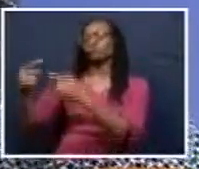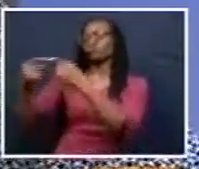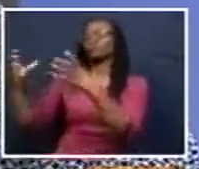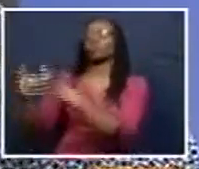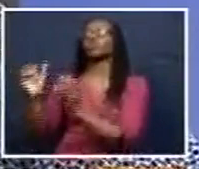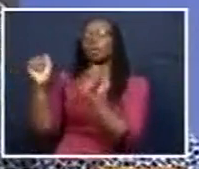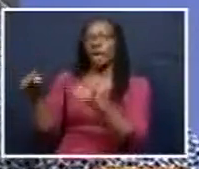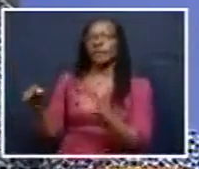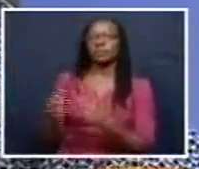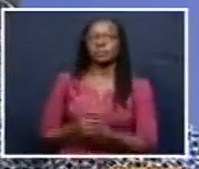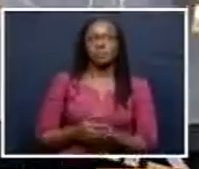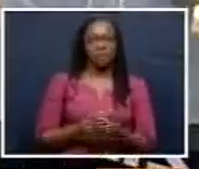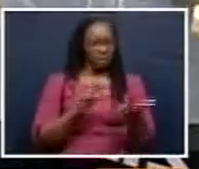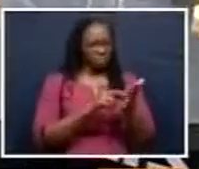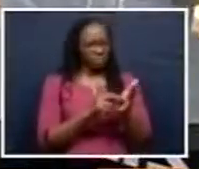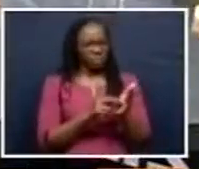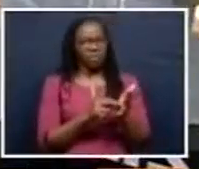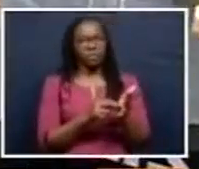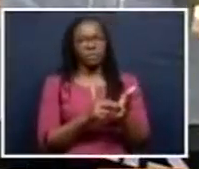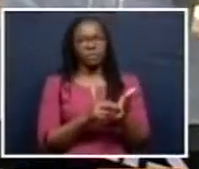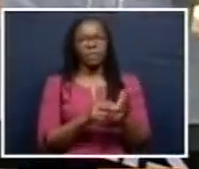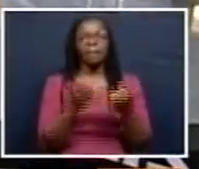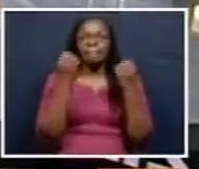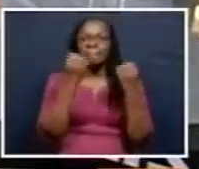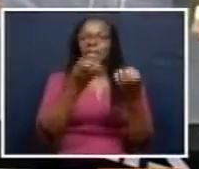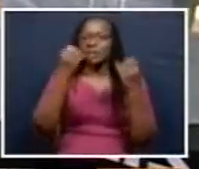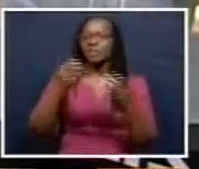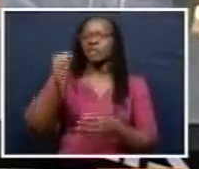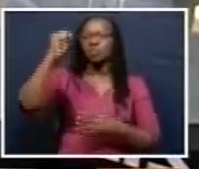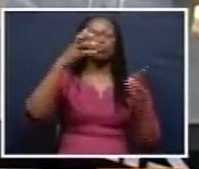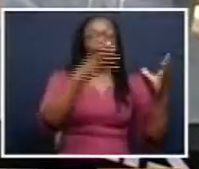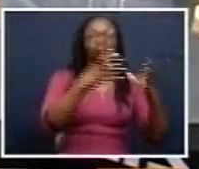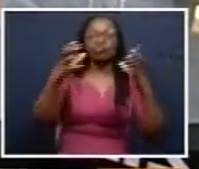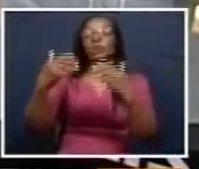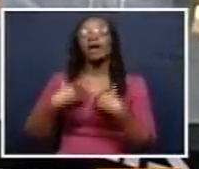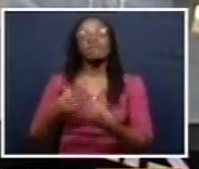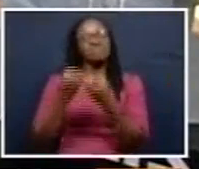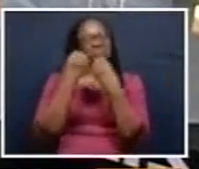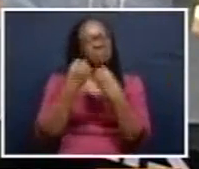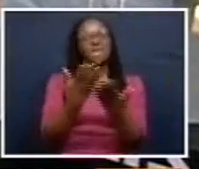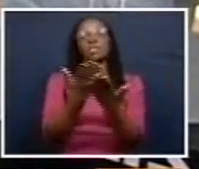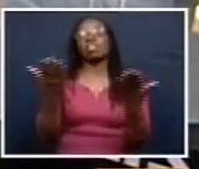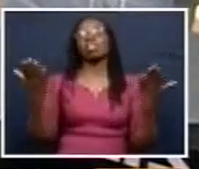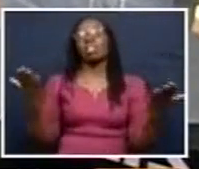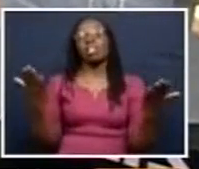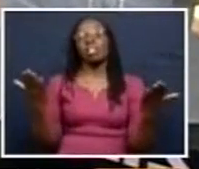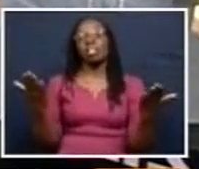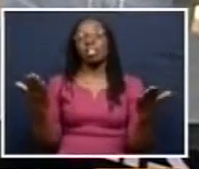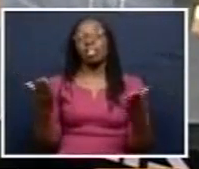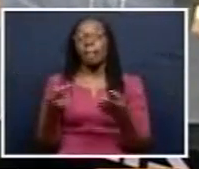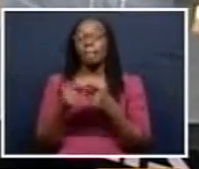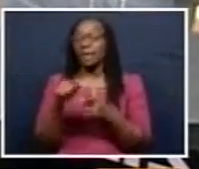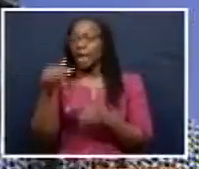kwa upinzani. Kuna machama mengi sana, vyama vya upinzani. Kuna machama mengi yenye hazijetu